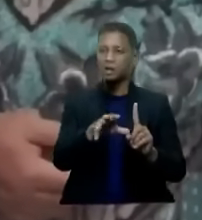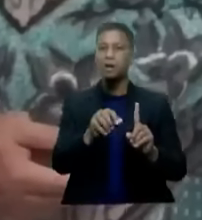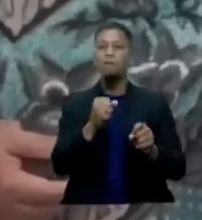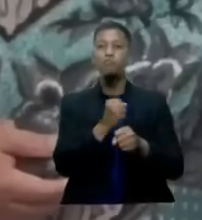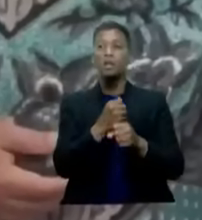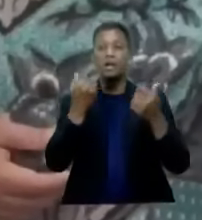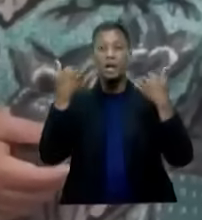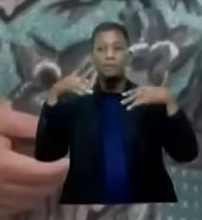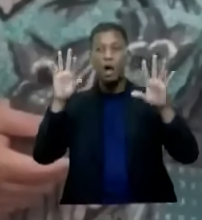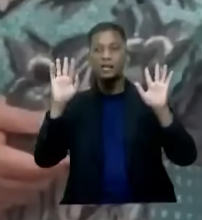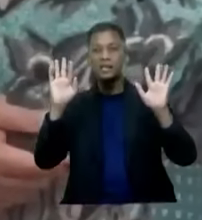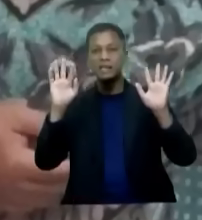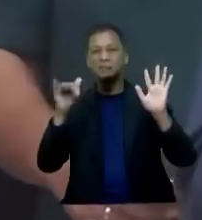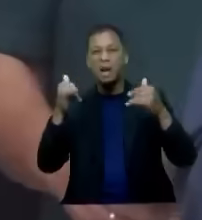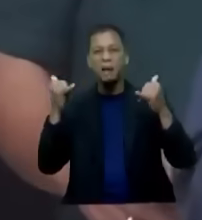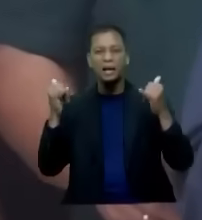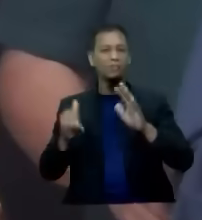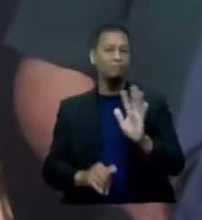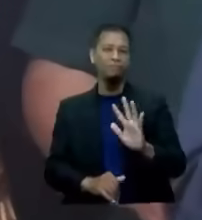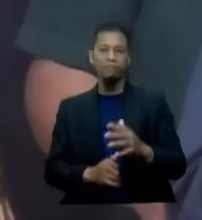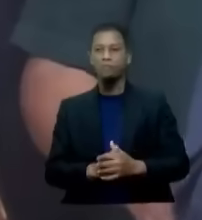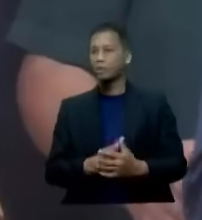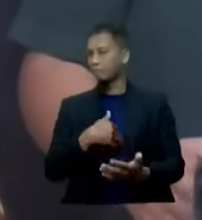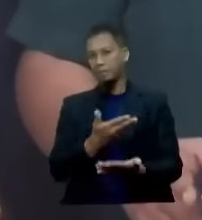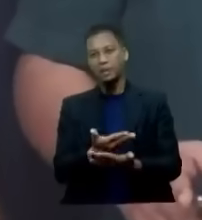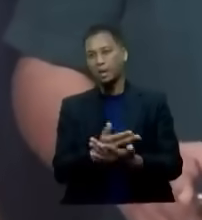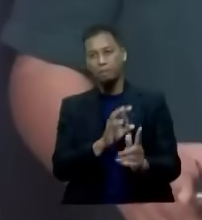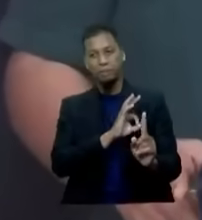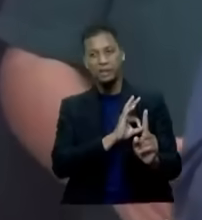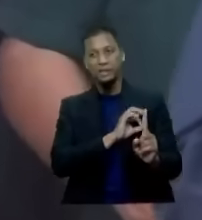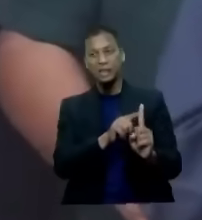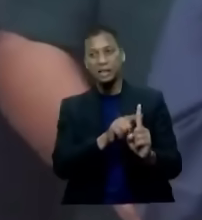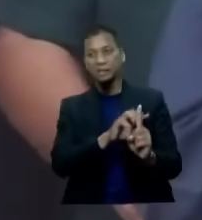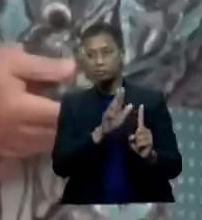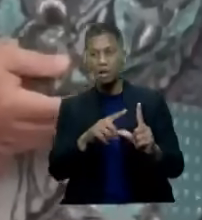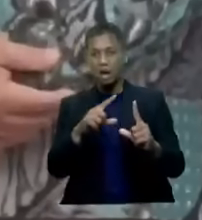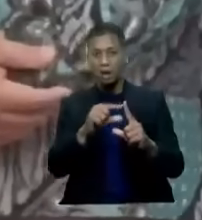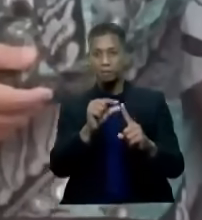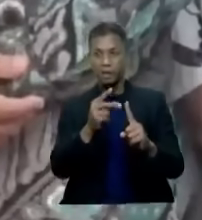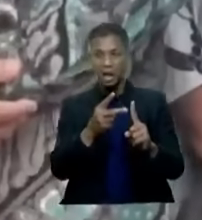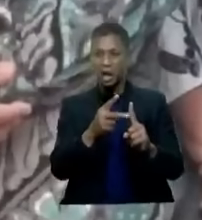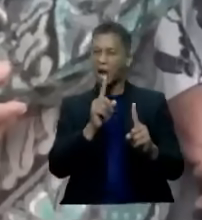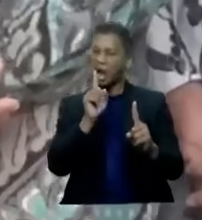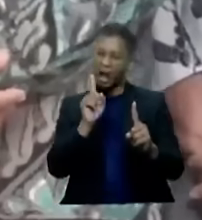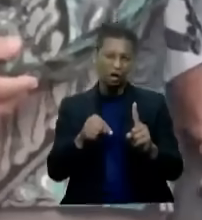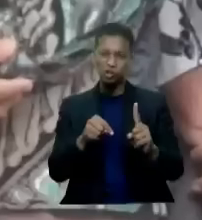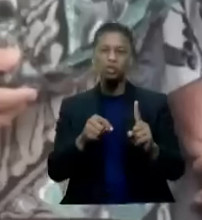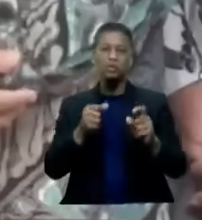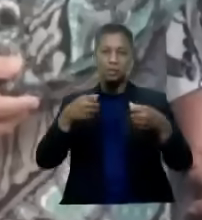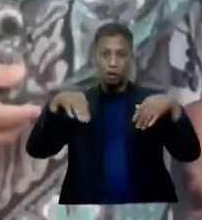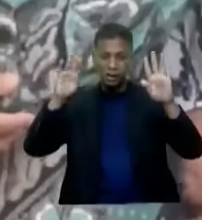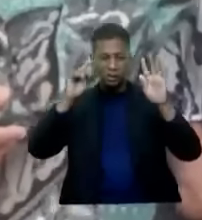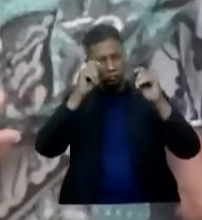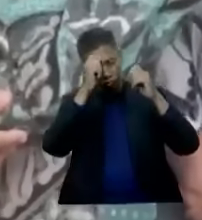Civitas Akademika UNER juga mendesak Presiden dan aparat negara menghormati kemerdekaan dengan menjunjung tinggi demokrasi, kebebasan berbicara,